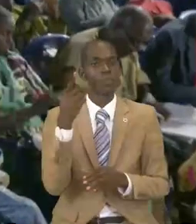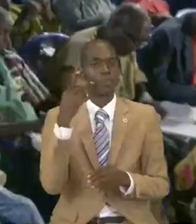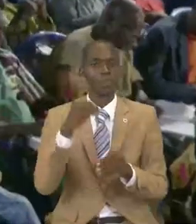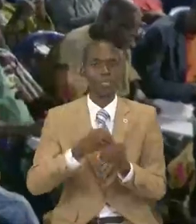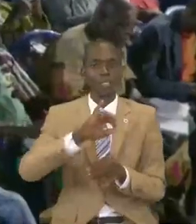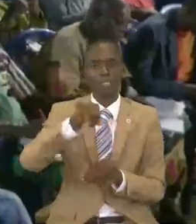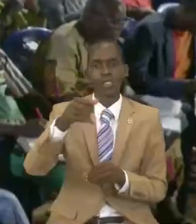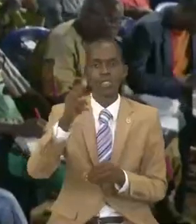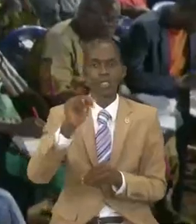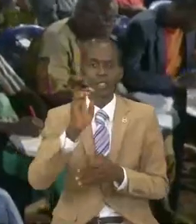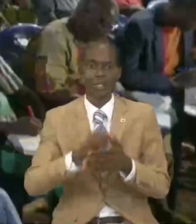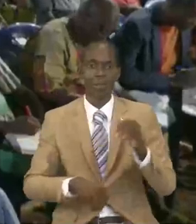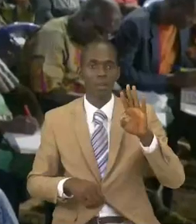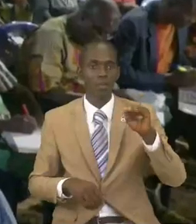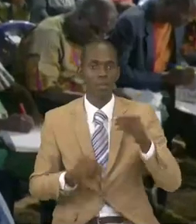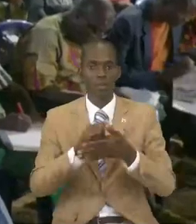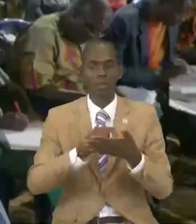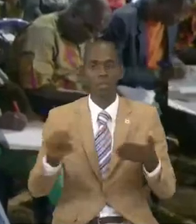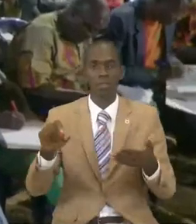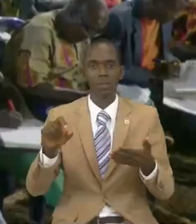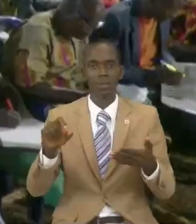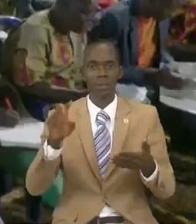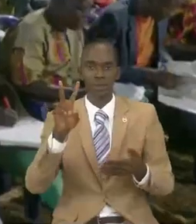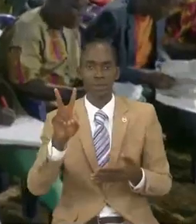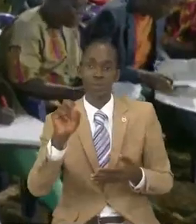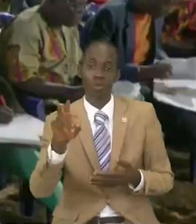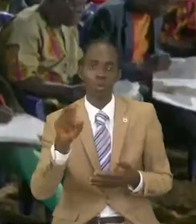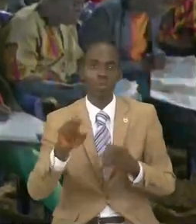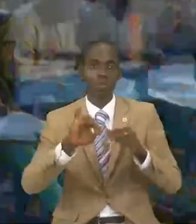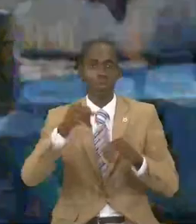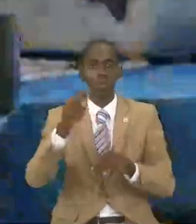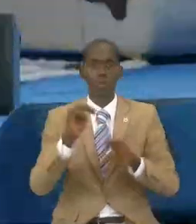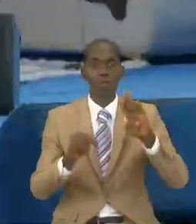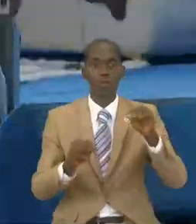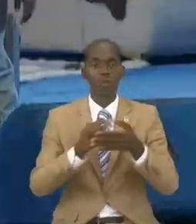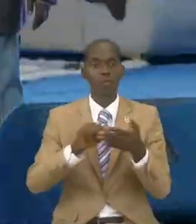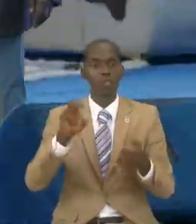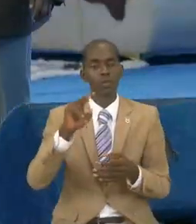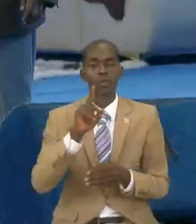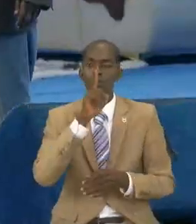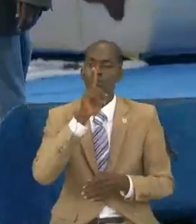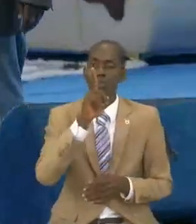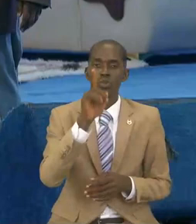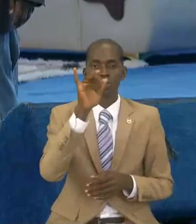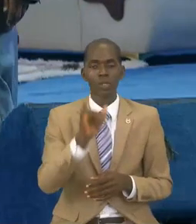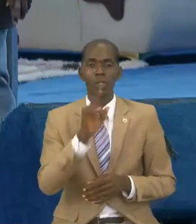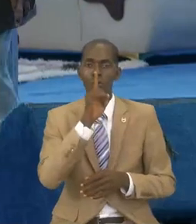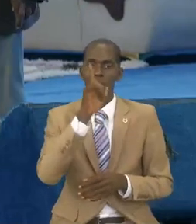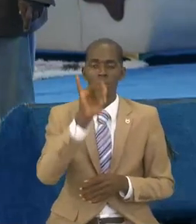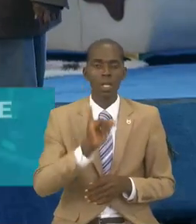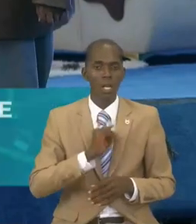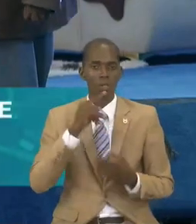chapitre 14, verset 12. Jean 14, 12. En vérité, je vous le